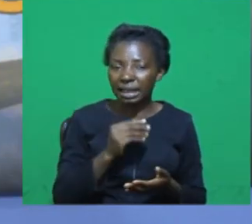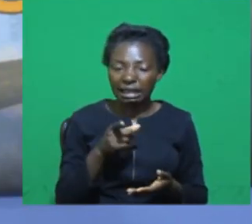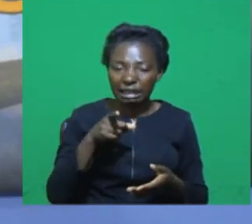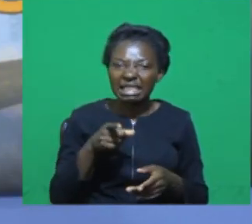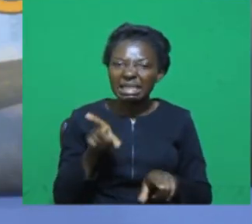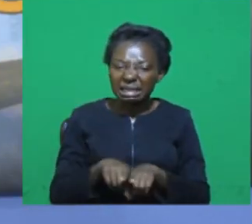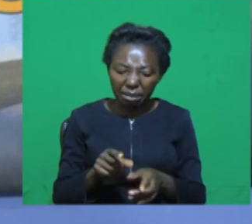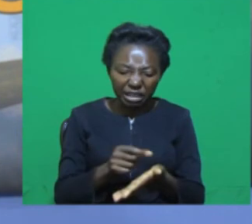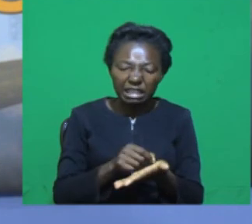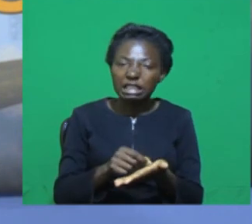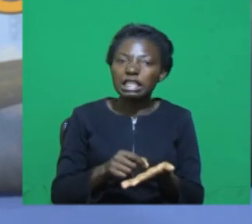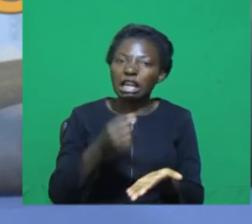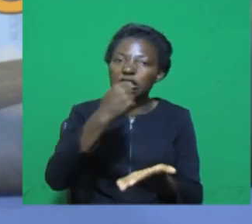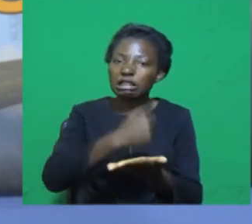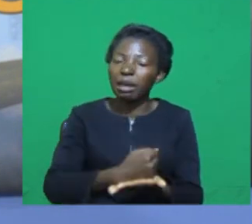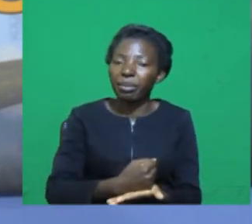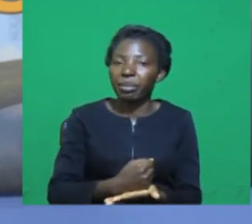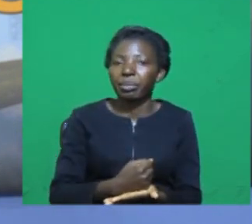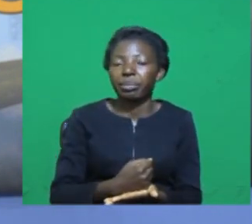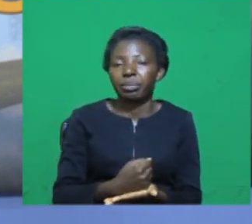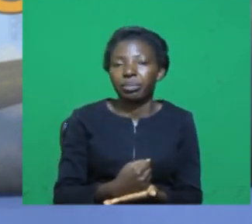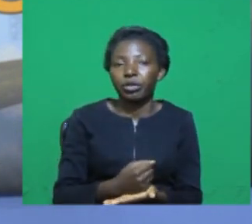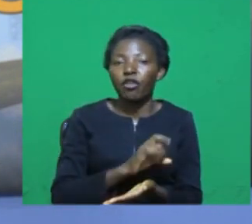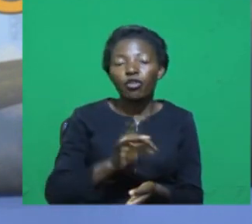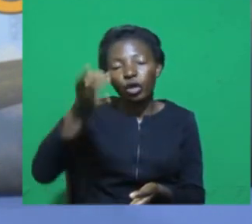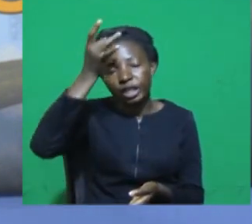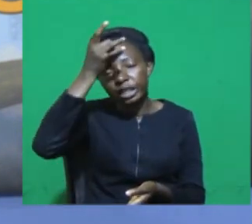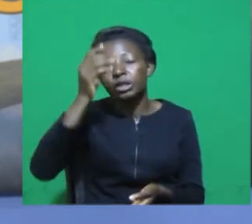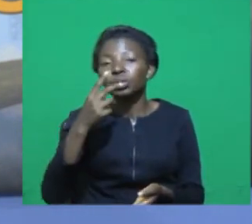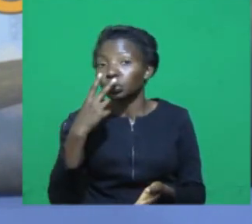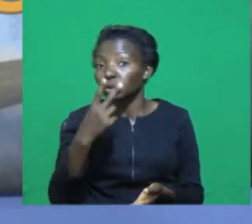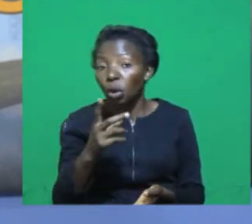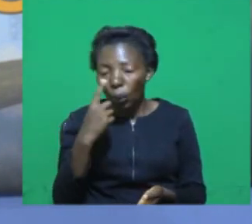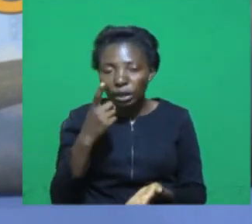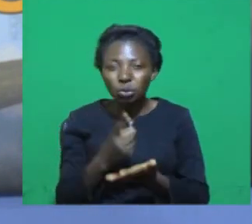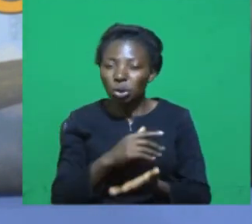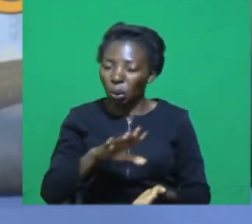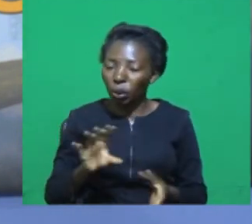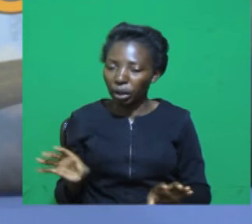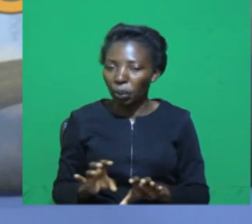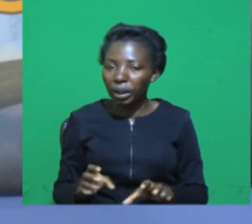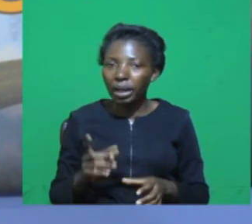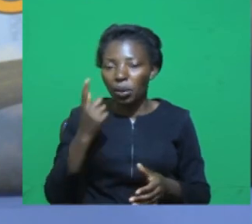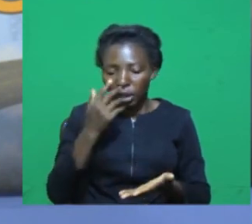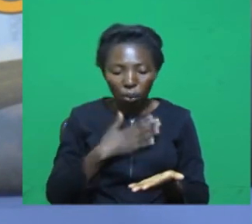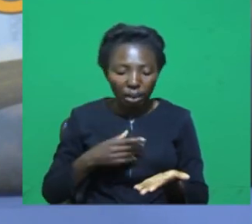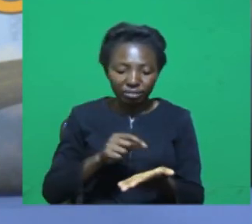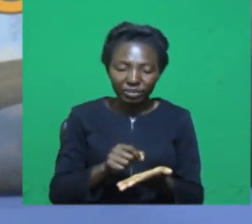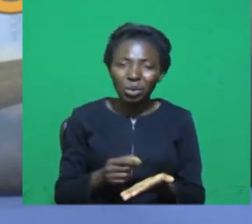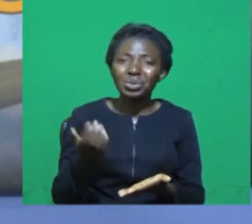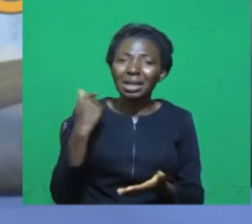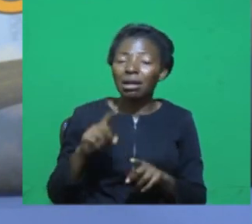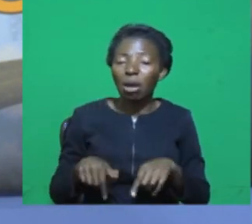chidhindo kana kuti stembi kana kuti signature yekuti paari kuita basa yekusainisa. Kare